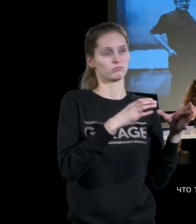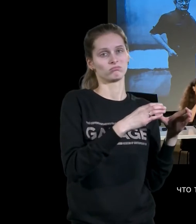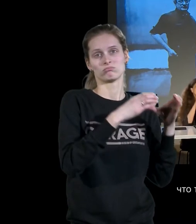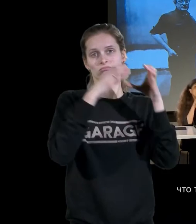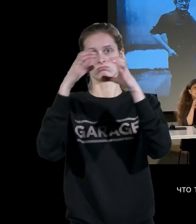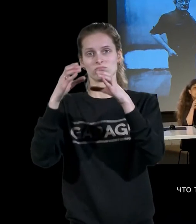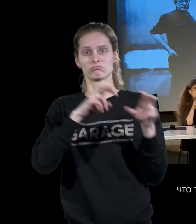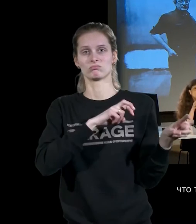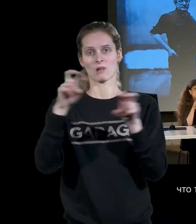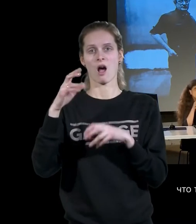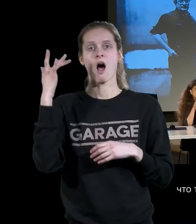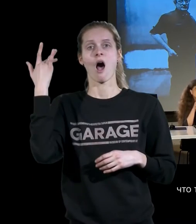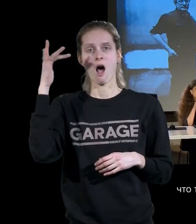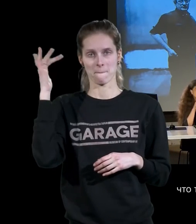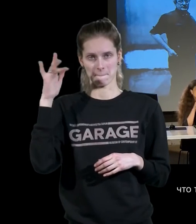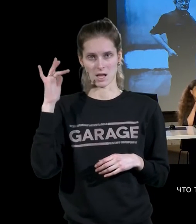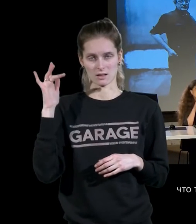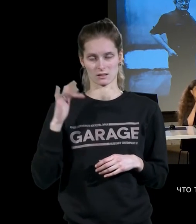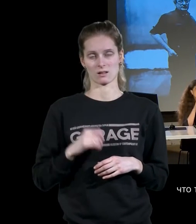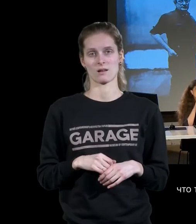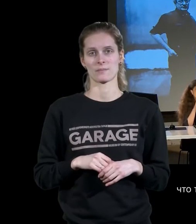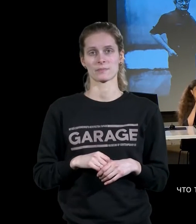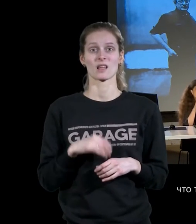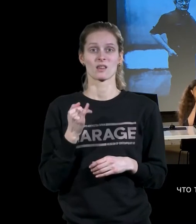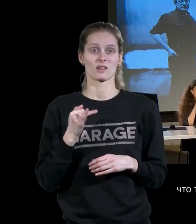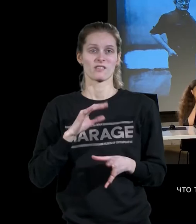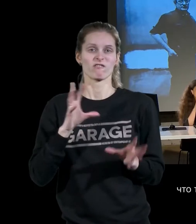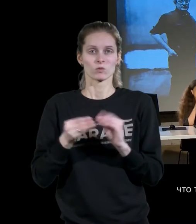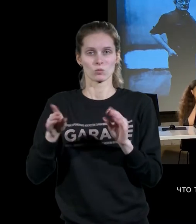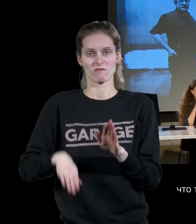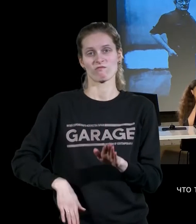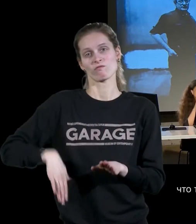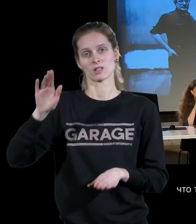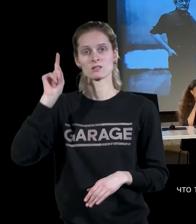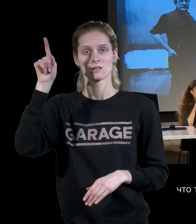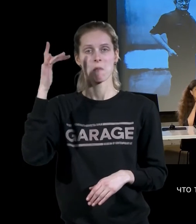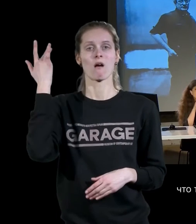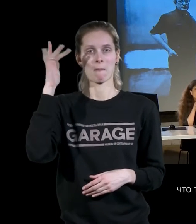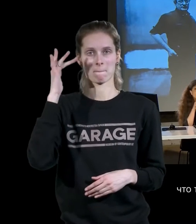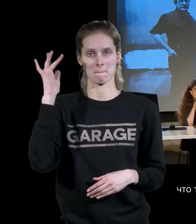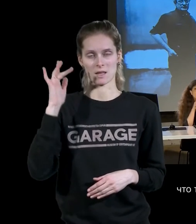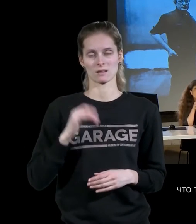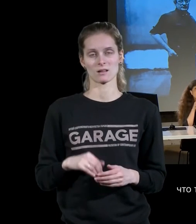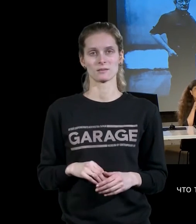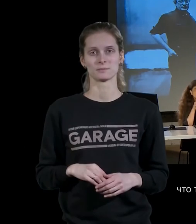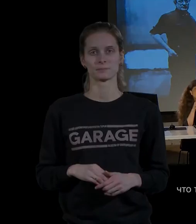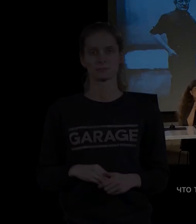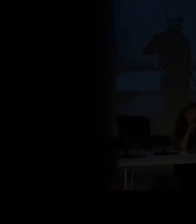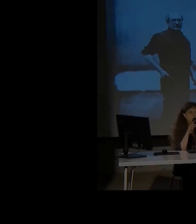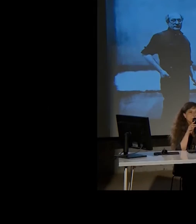было. И вырос, собственно говоря, в Америке. Вырос он уже в Америке, уехал совсем ребенком.